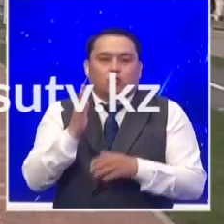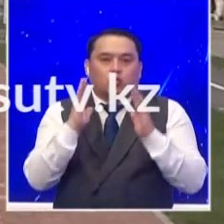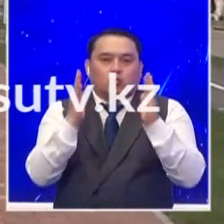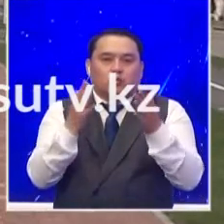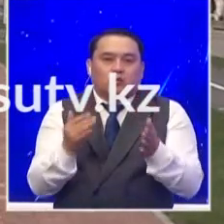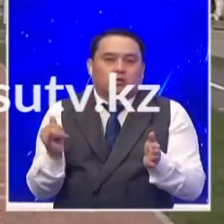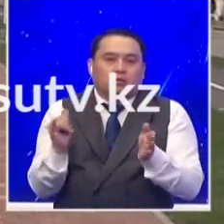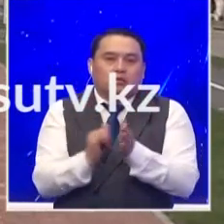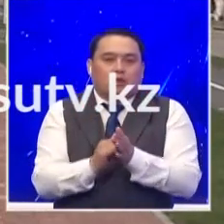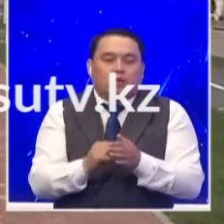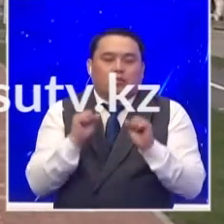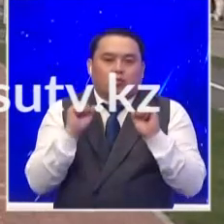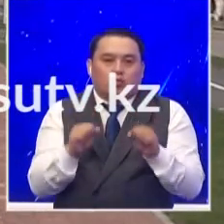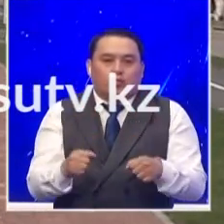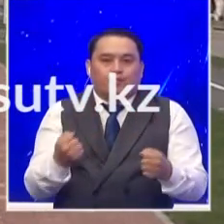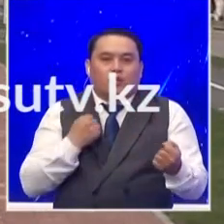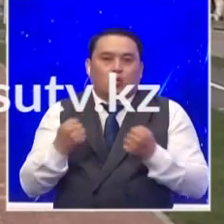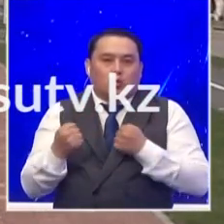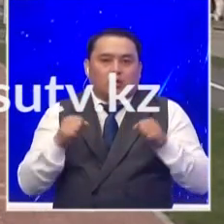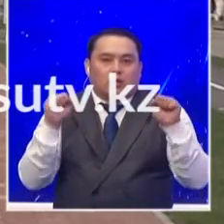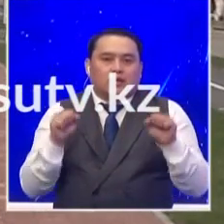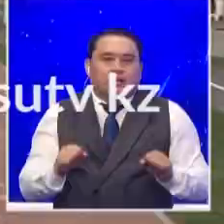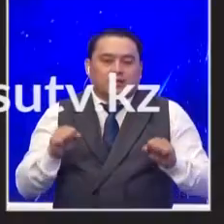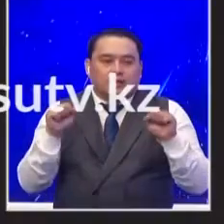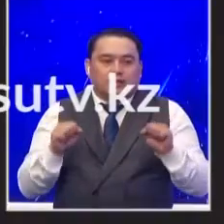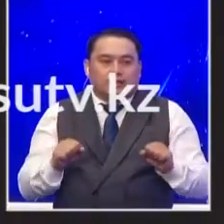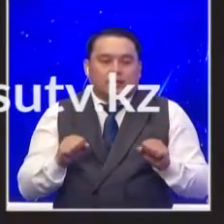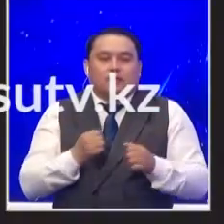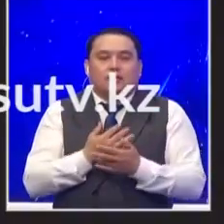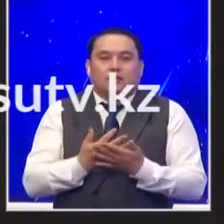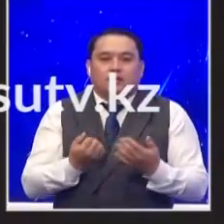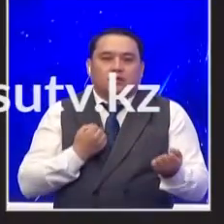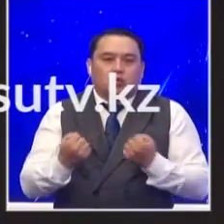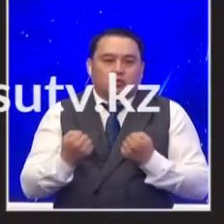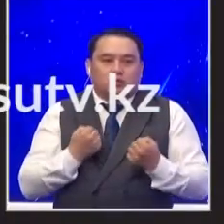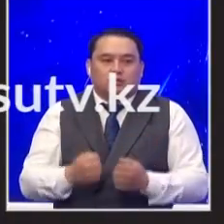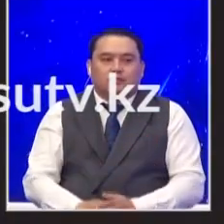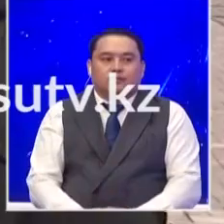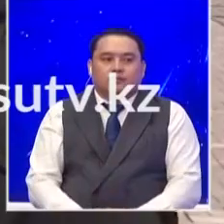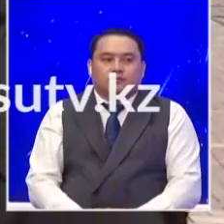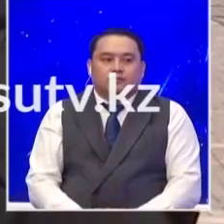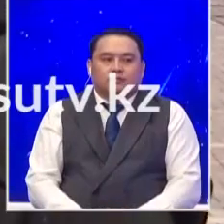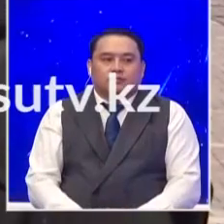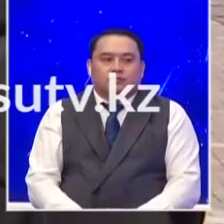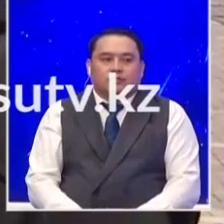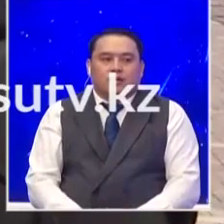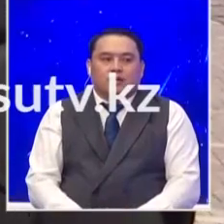установлено воркаут-турники и также тренажеры уличные.